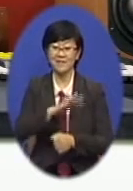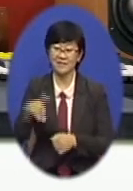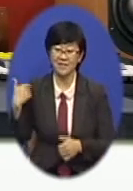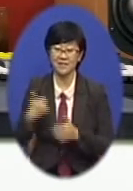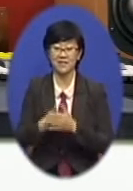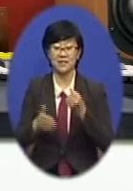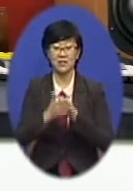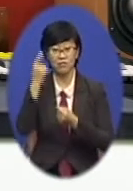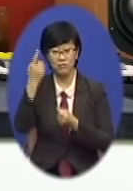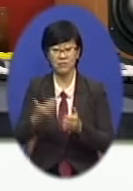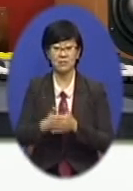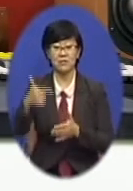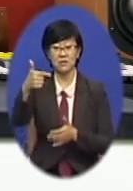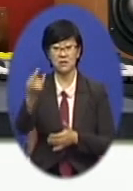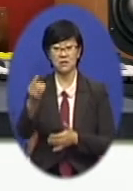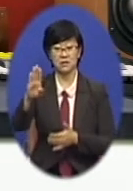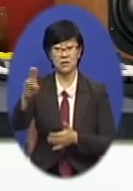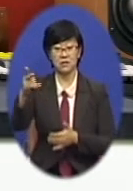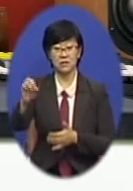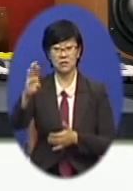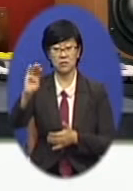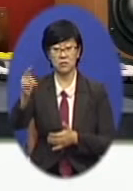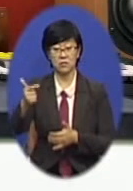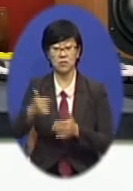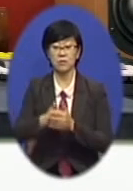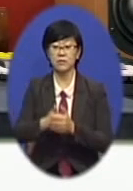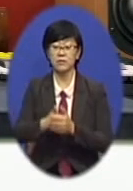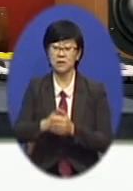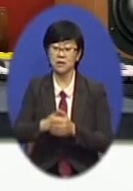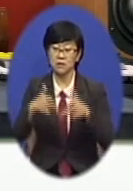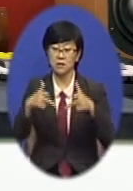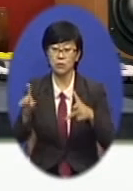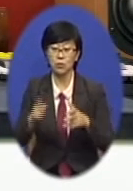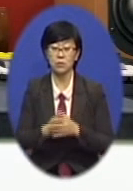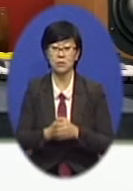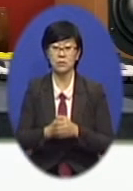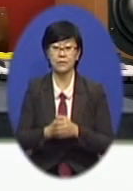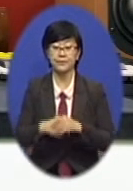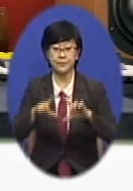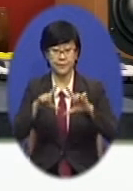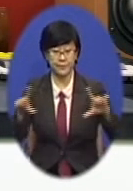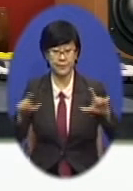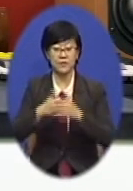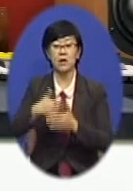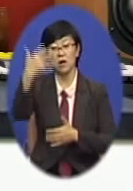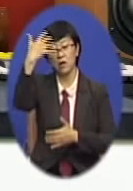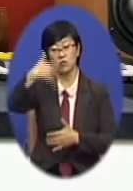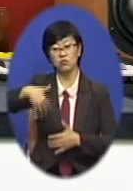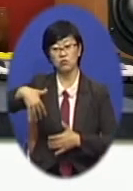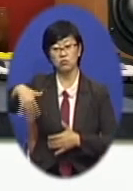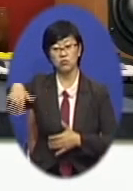몰라서 그러는데요. 네. 뇌병변이면 어떤 병인가요? 네, 말하자면 흔히 하는 말로 중풍요.